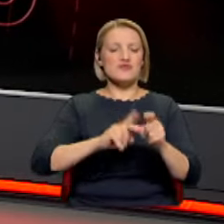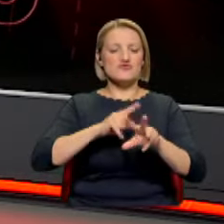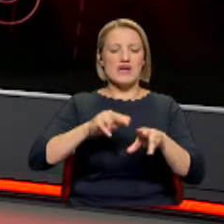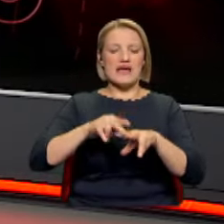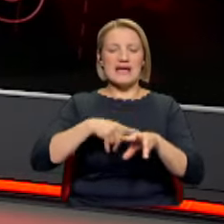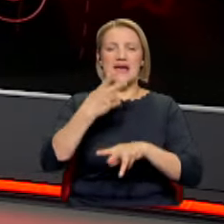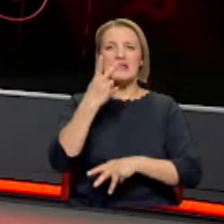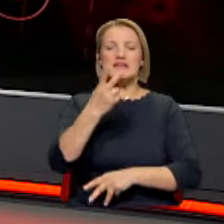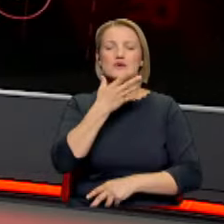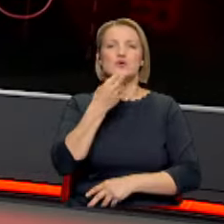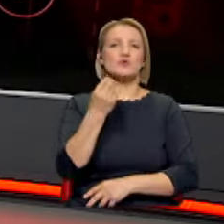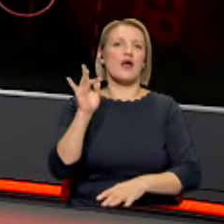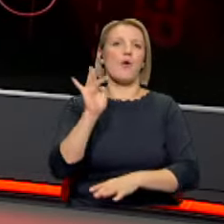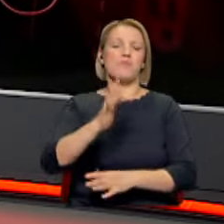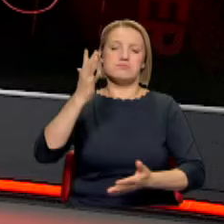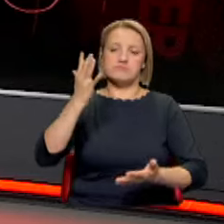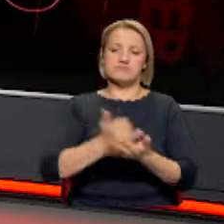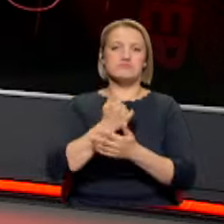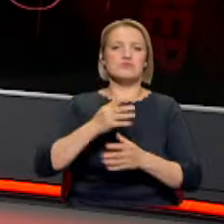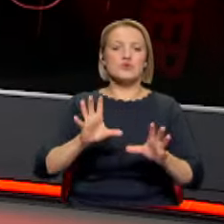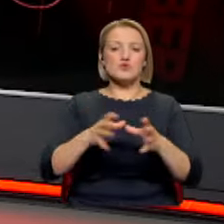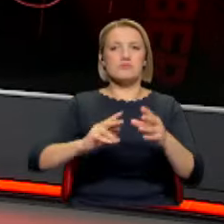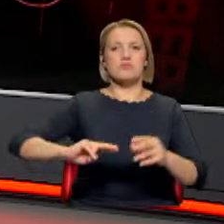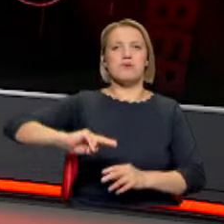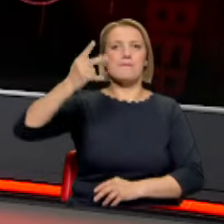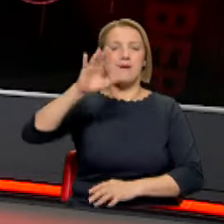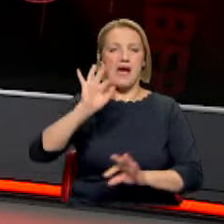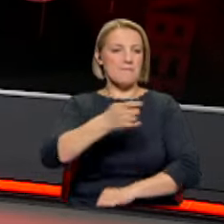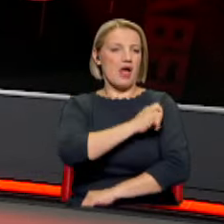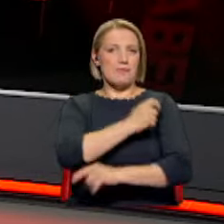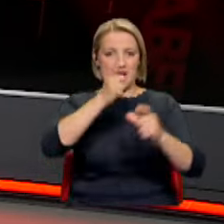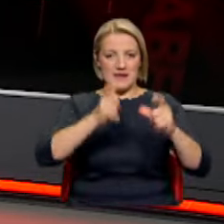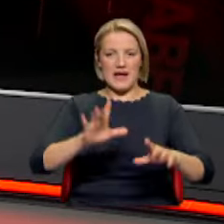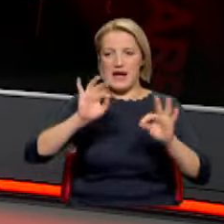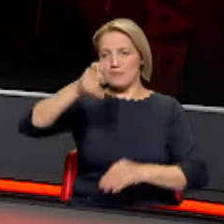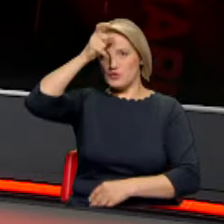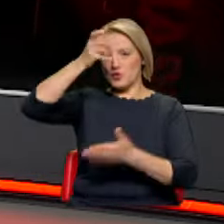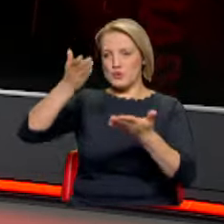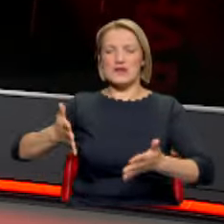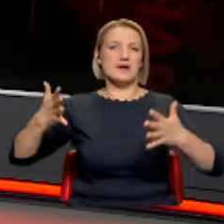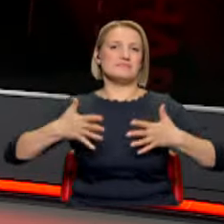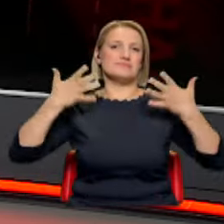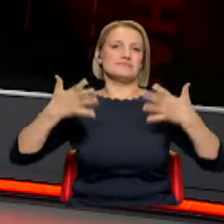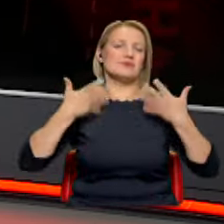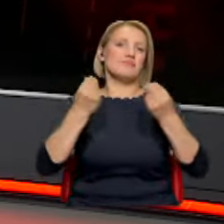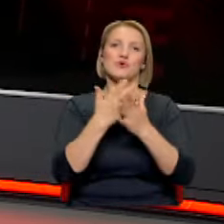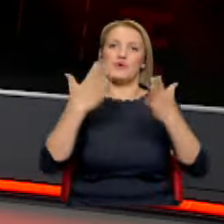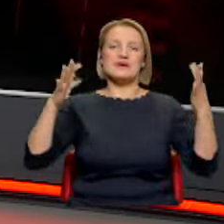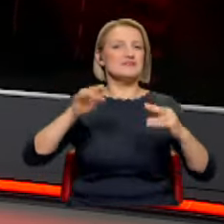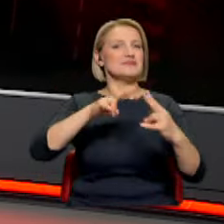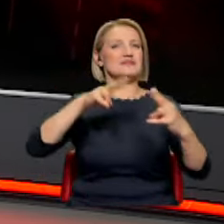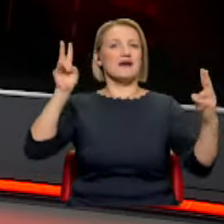güzel iki golle yenmeyi başardı, gruptan çıktı. Hem Almanya'da hem de Türkiye'de coşku büyüktü. Şimdi